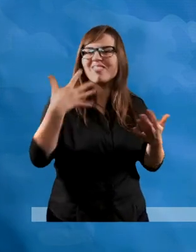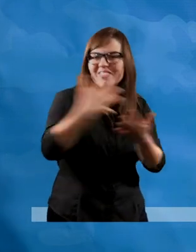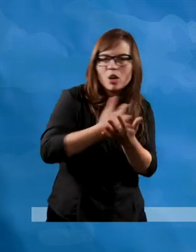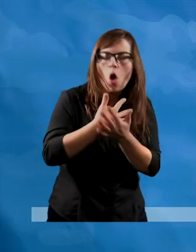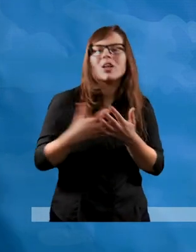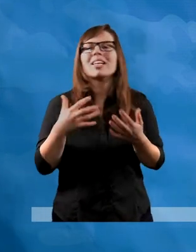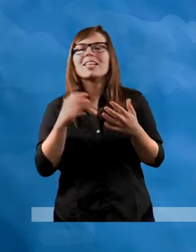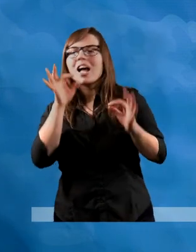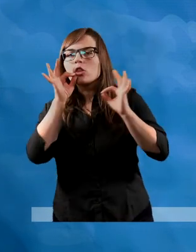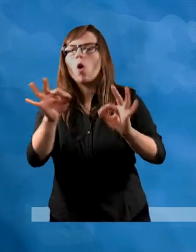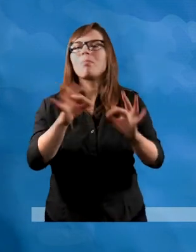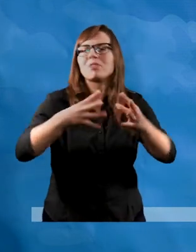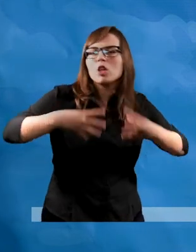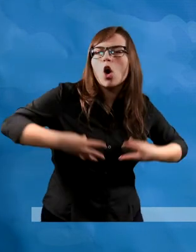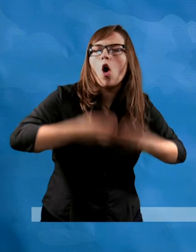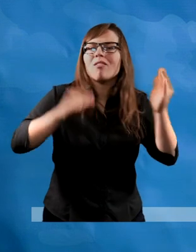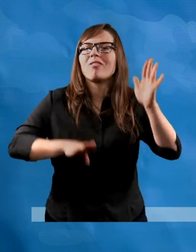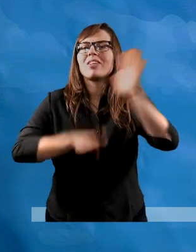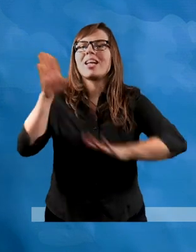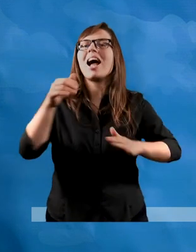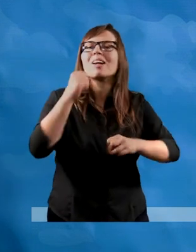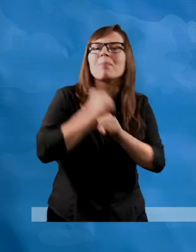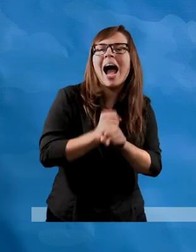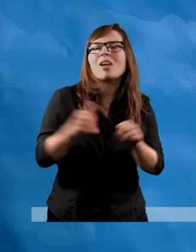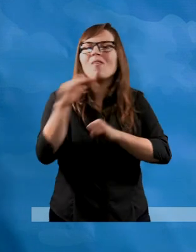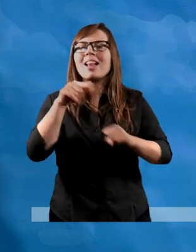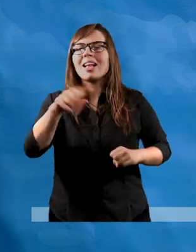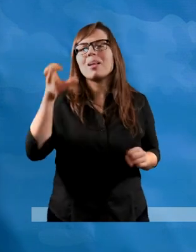używać, znaczy przede wszystkim rozwijać je i pracować nad nimi,